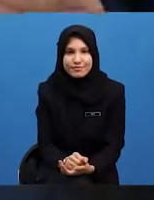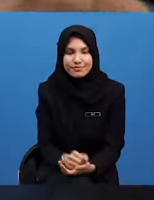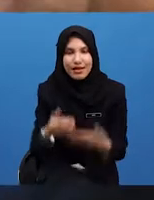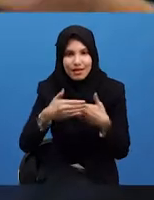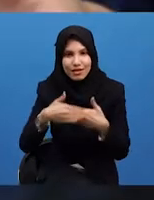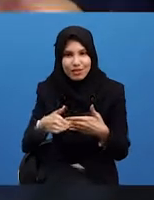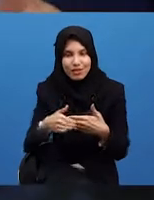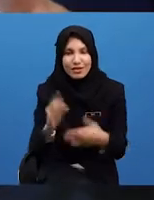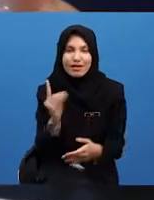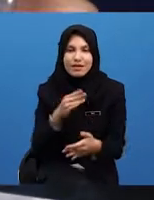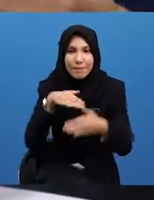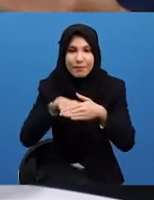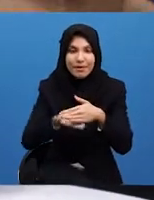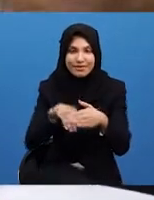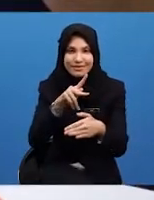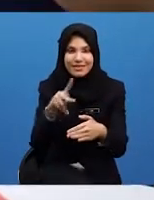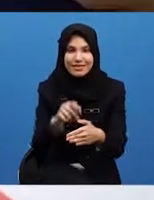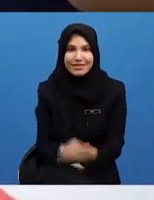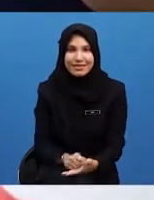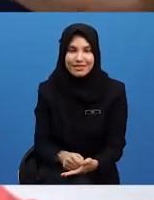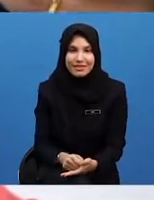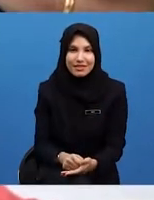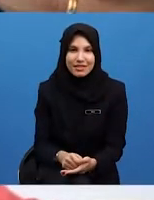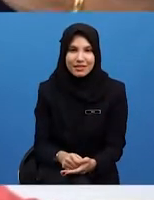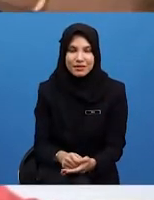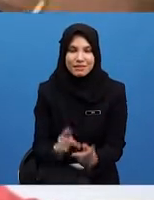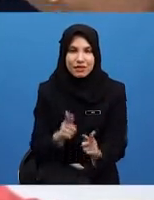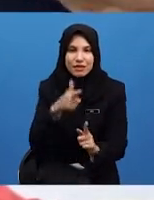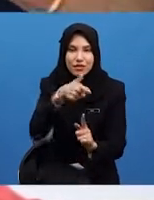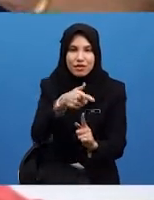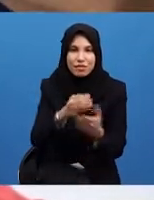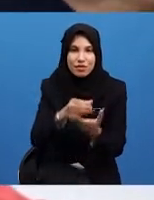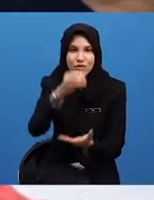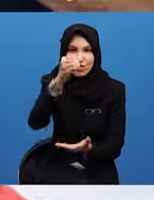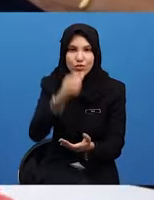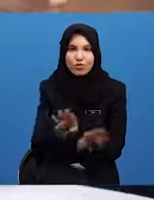Kemudian, kita akan masukkan tiup melalui penutup botol tersebut.